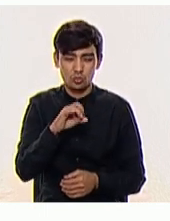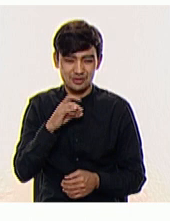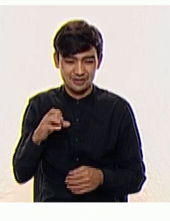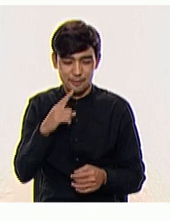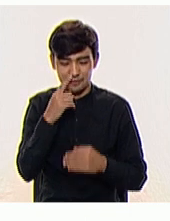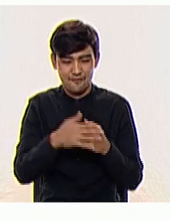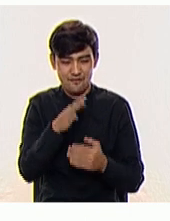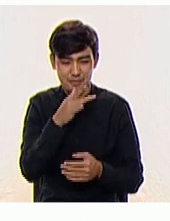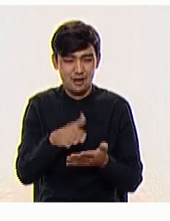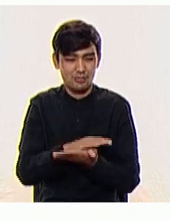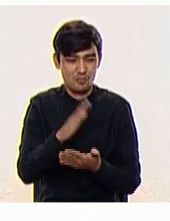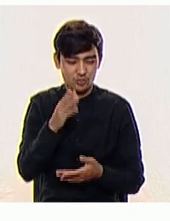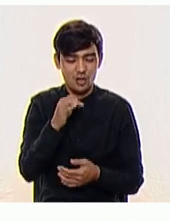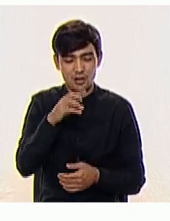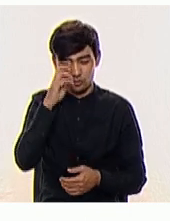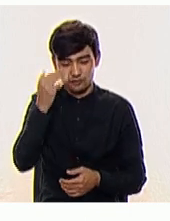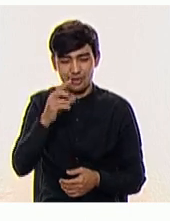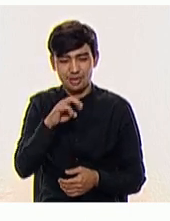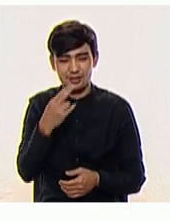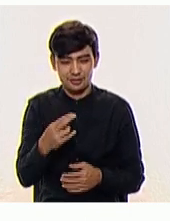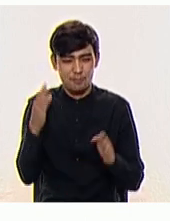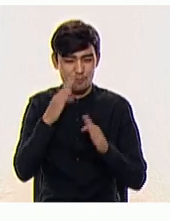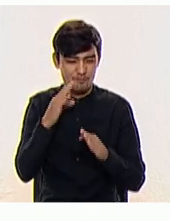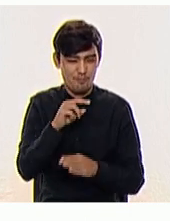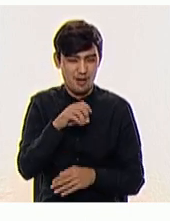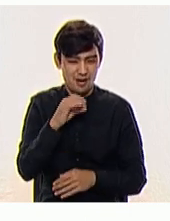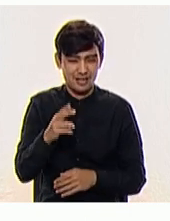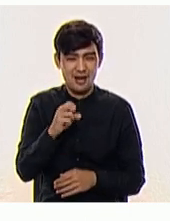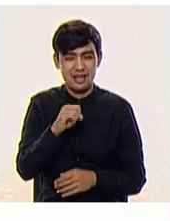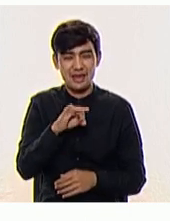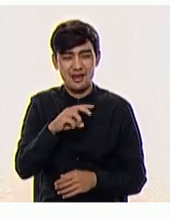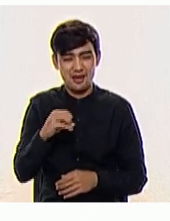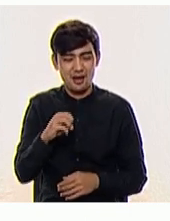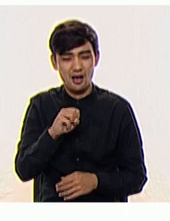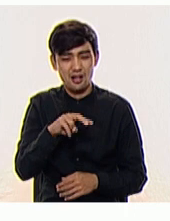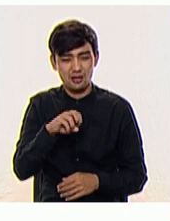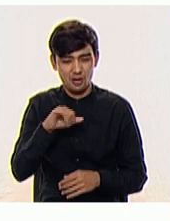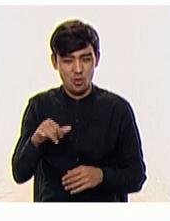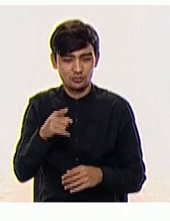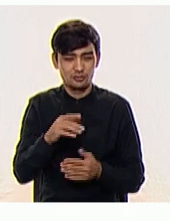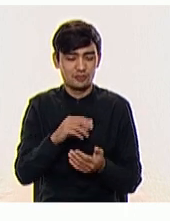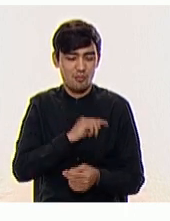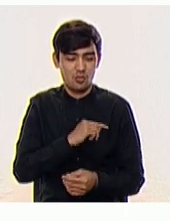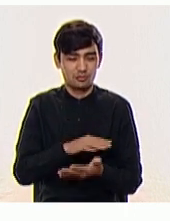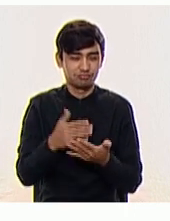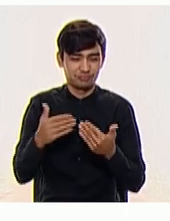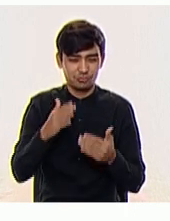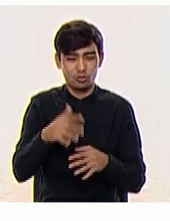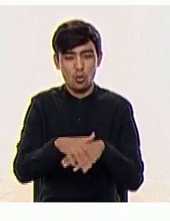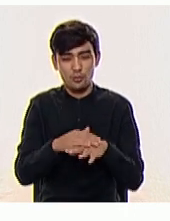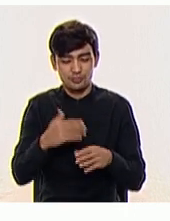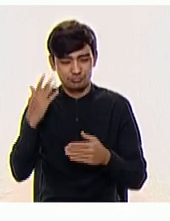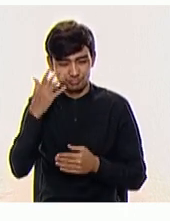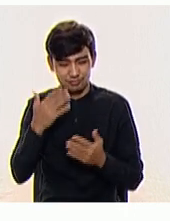отметить, в ближайшее время Государственный национальный природный парк Илиалатау будет проводить разъяснительную работу и общественные